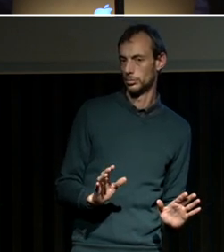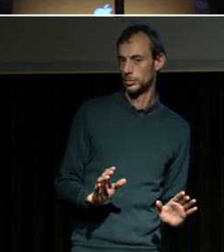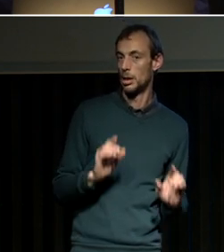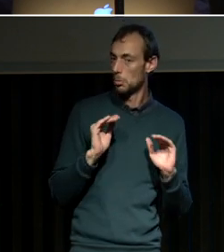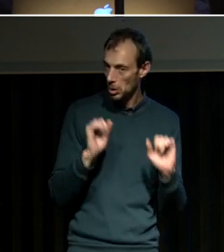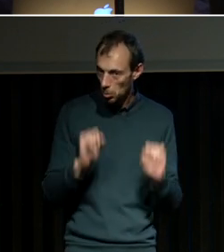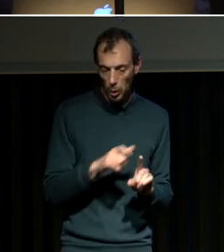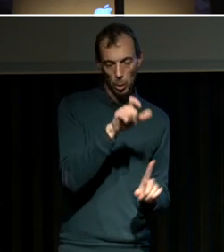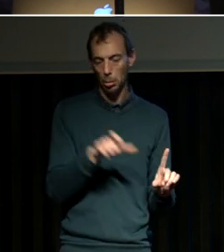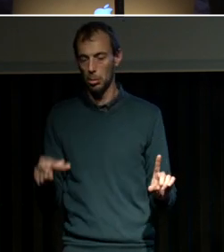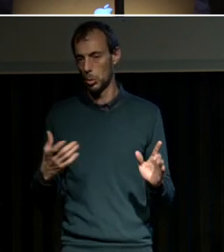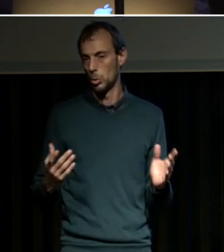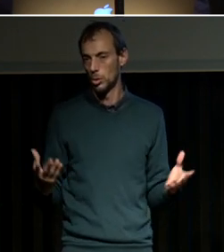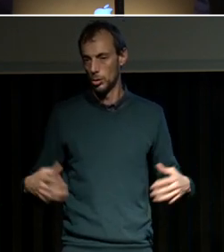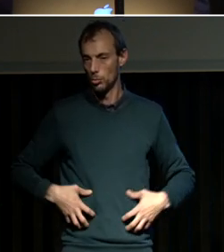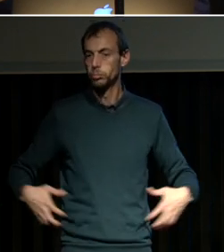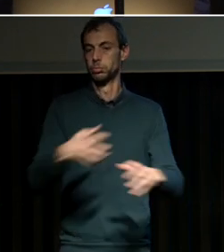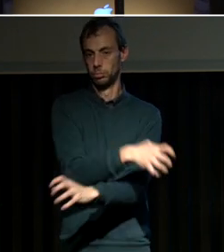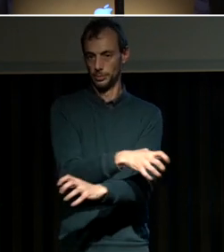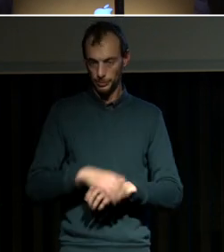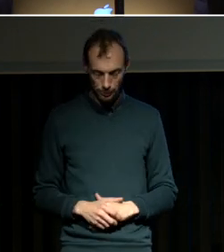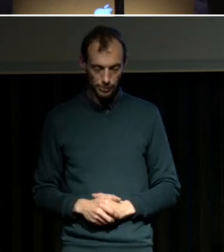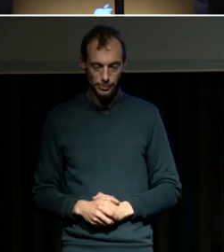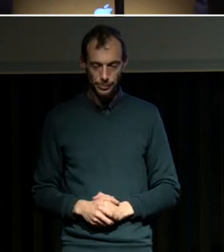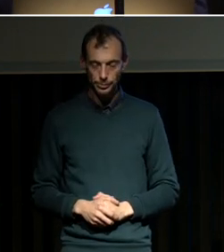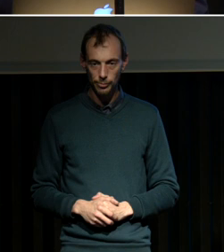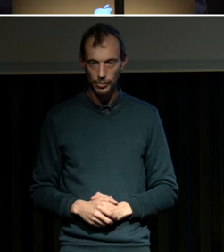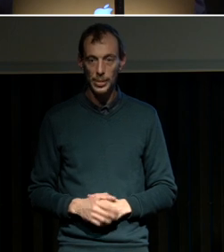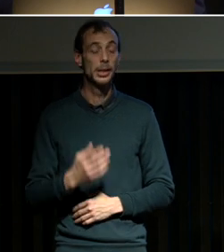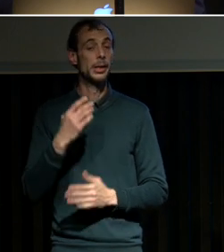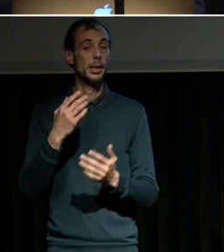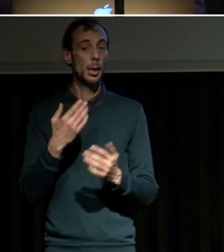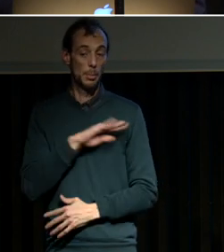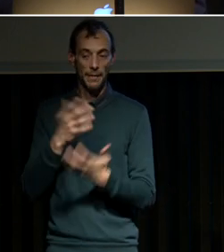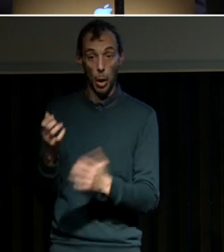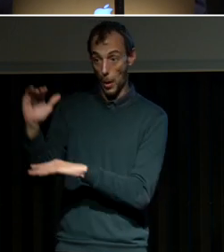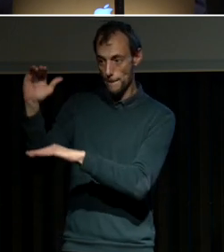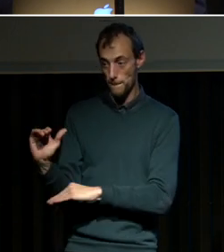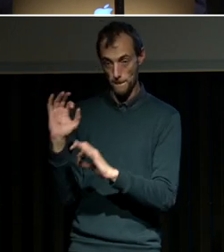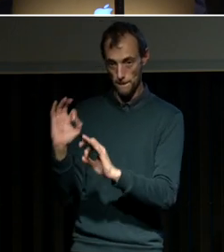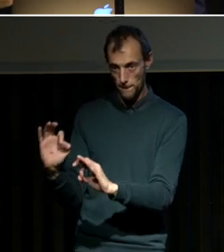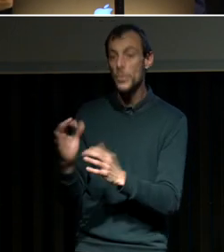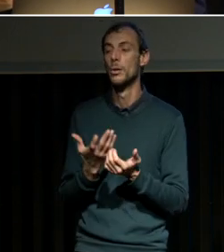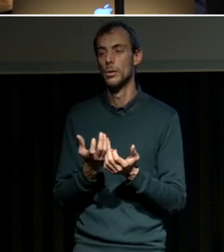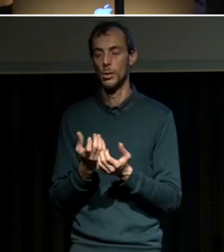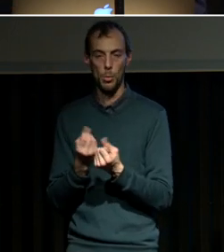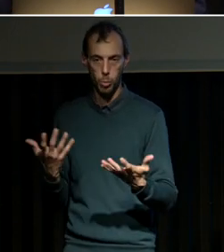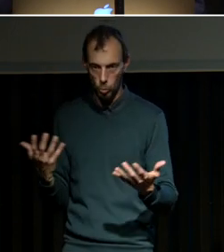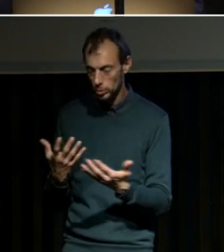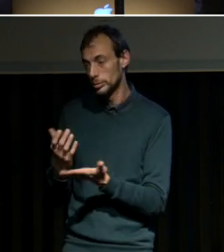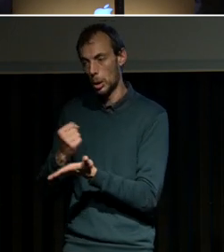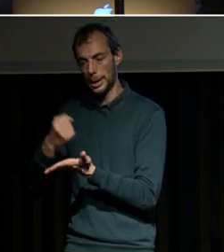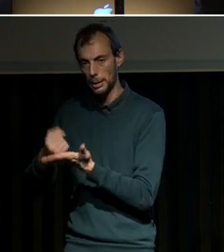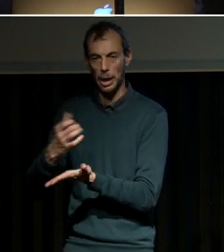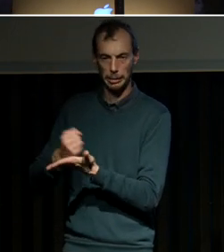pour le moment. Dans un but de protection, ces donneurs ont beaucoup d'examens complémentaires, à la fois pour se protéger eux-mêmes et aussi pour ne